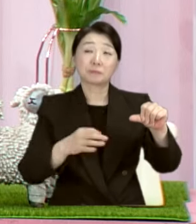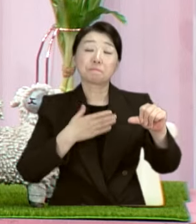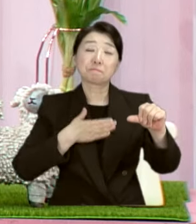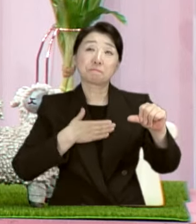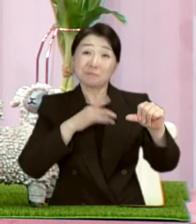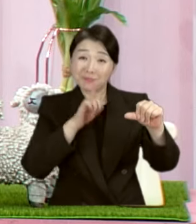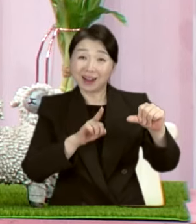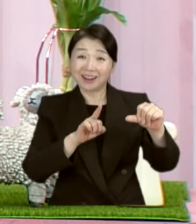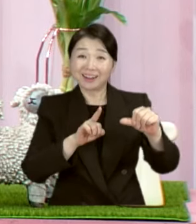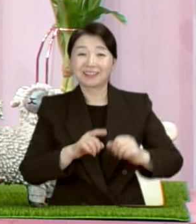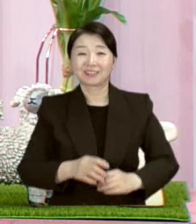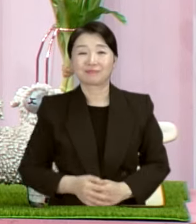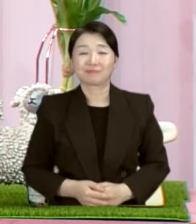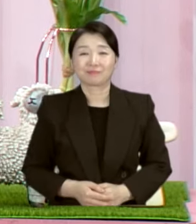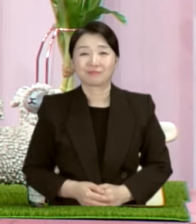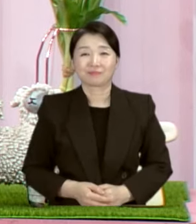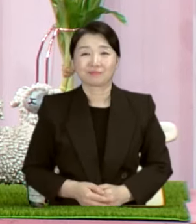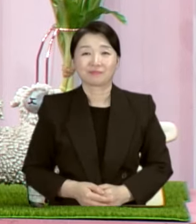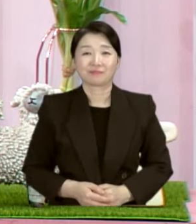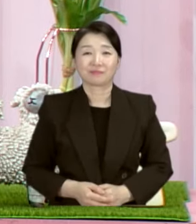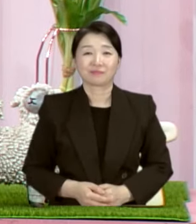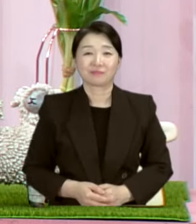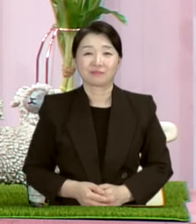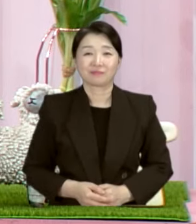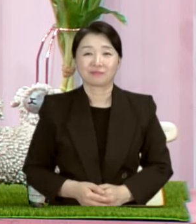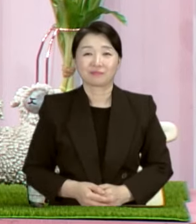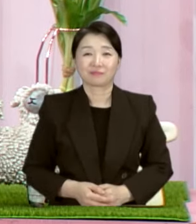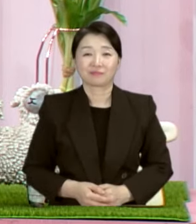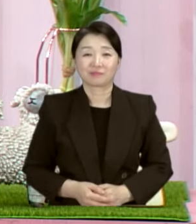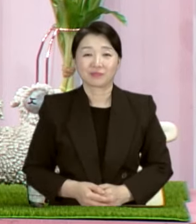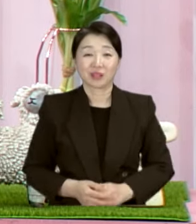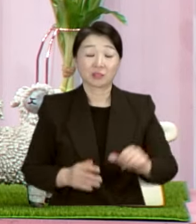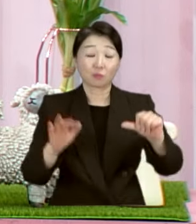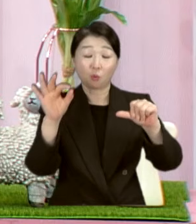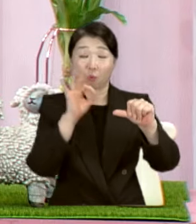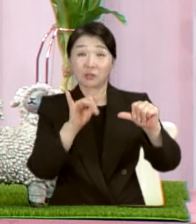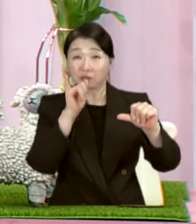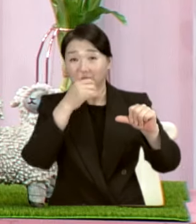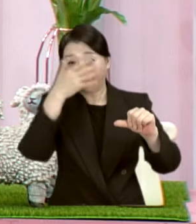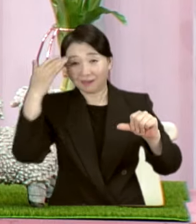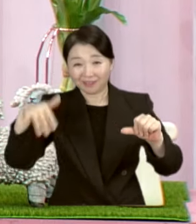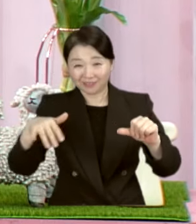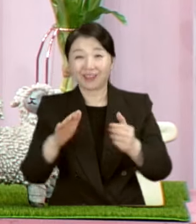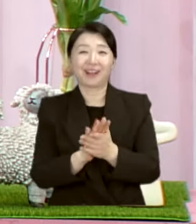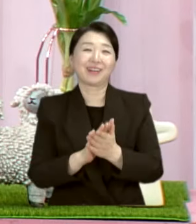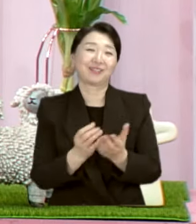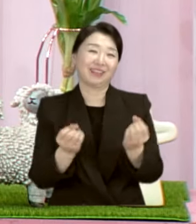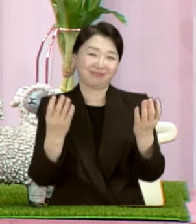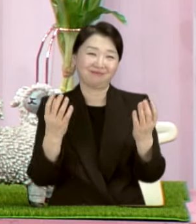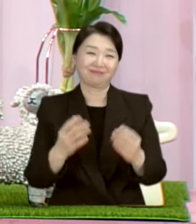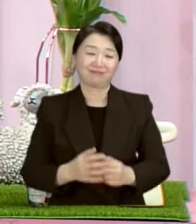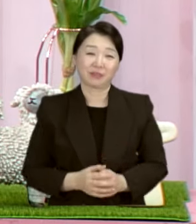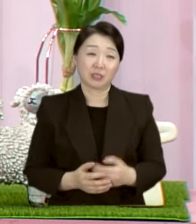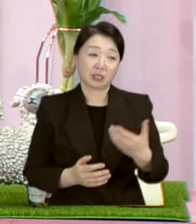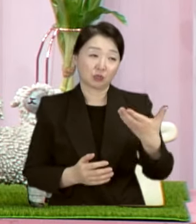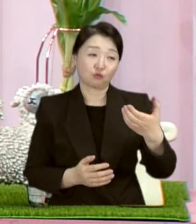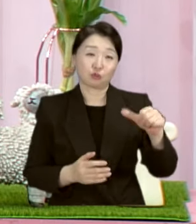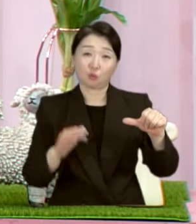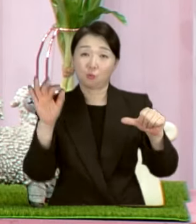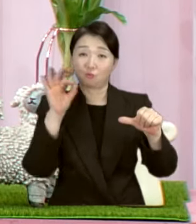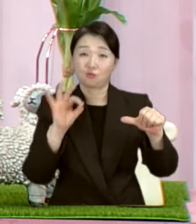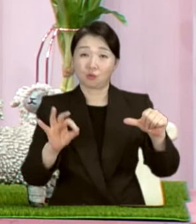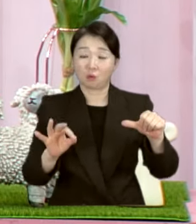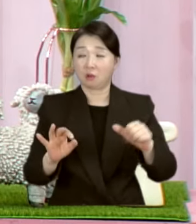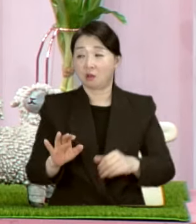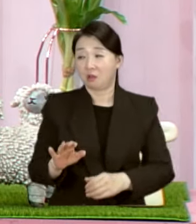그렇게. 5%? 예. 5%는 그렇게 반응을 하고. 그래도 5%가 있으니 다행이죠. 네, 할렐루야죠.